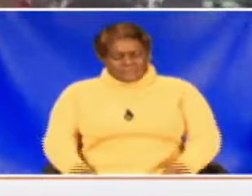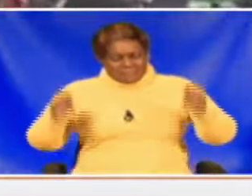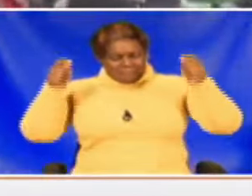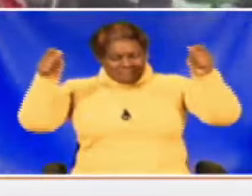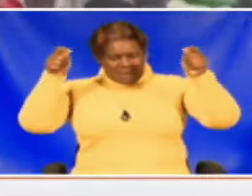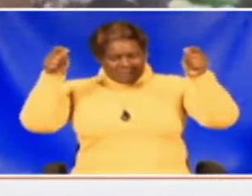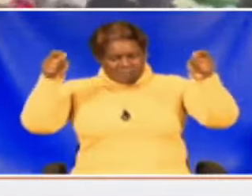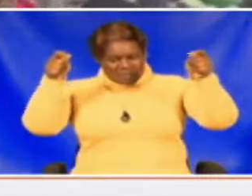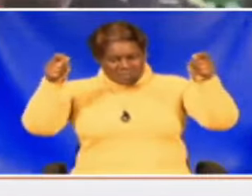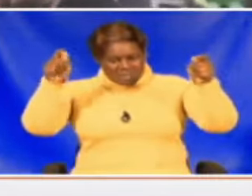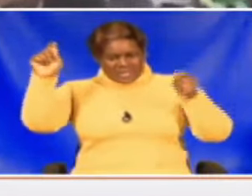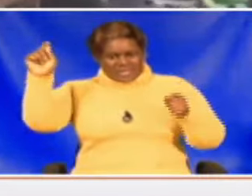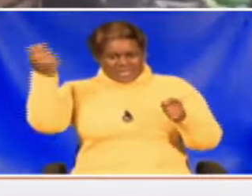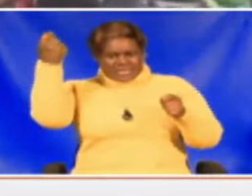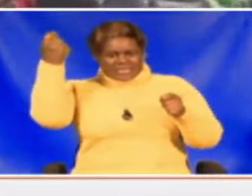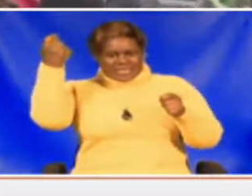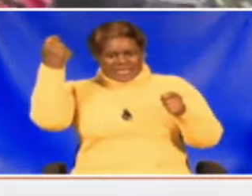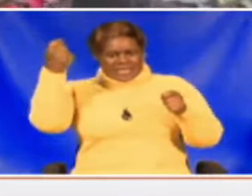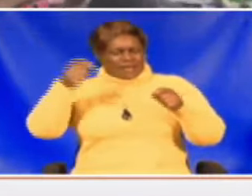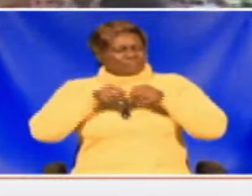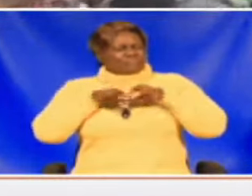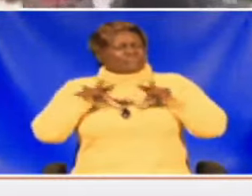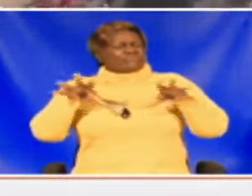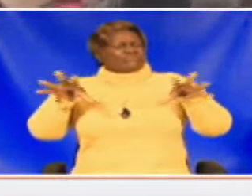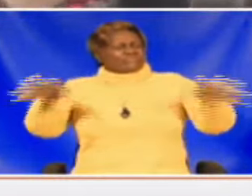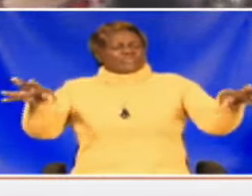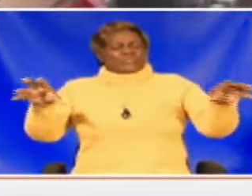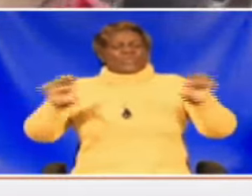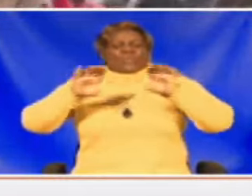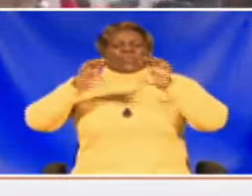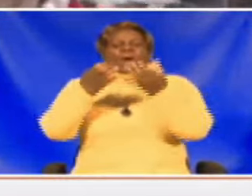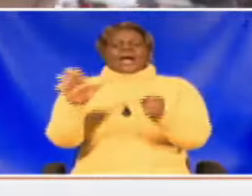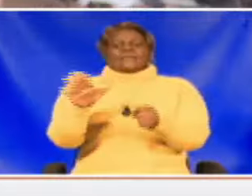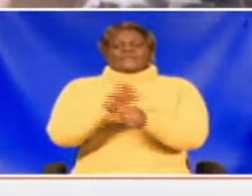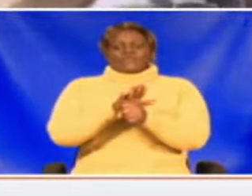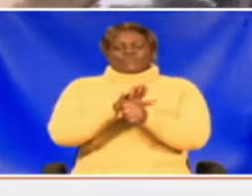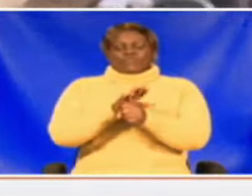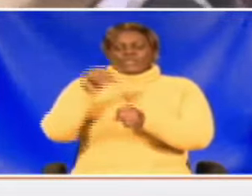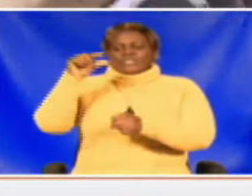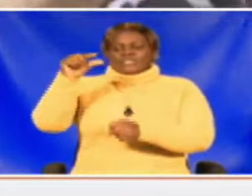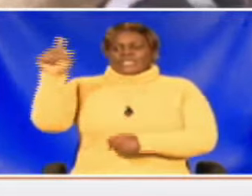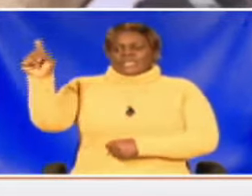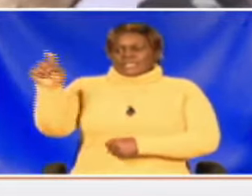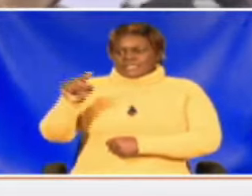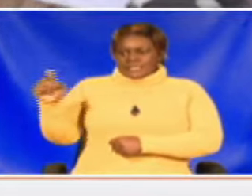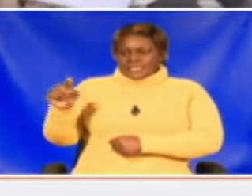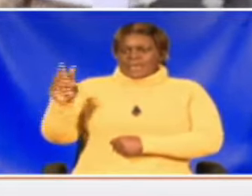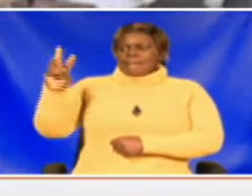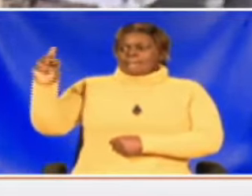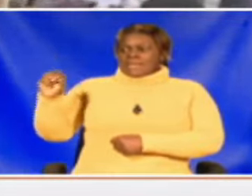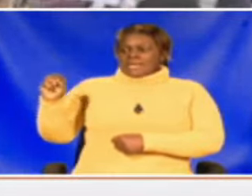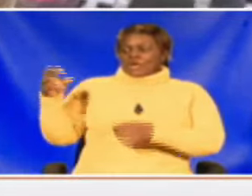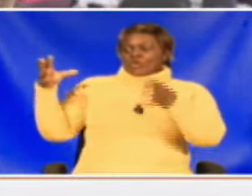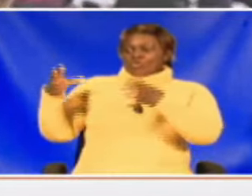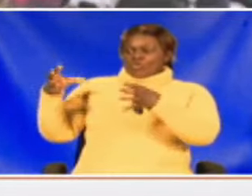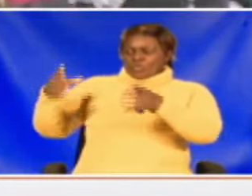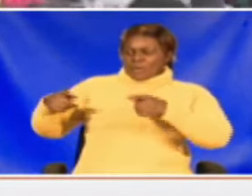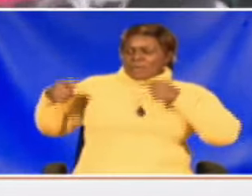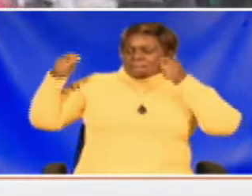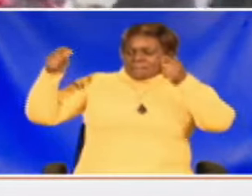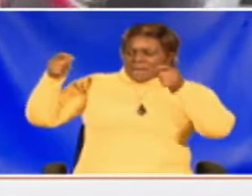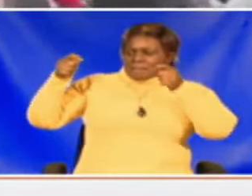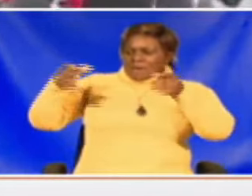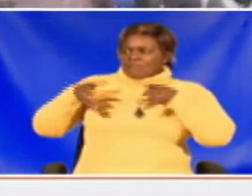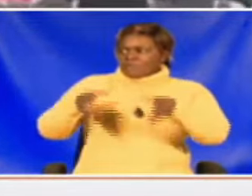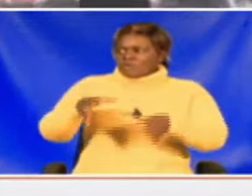Maandamano yaliyokuwa Kenya yaligonga vichwa vya habari kimataifa, vijana wa Gen Z na wale wa rika ya millennial walipojitokeza